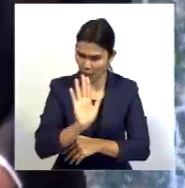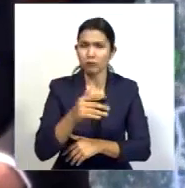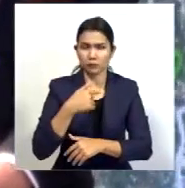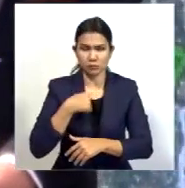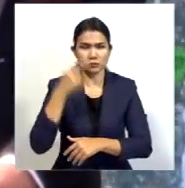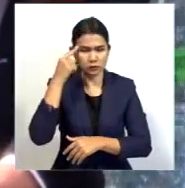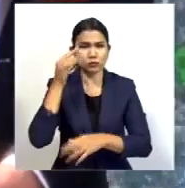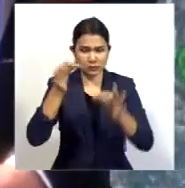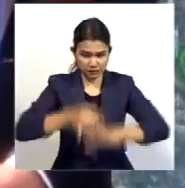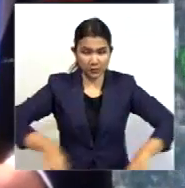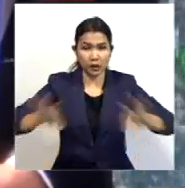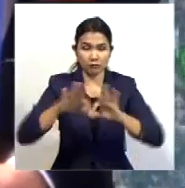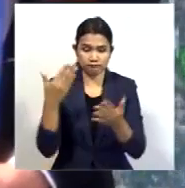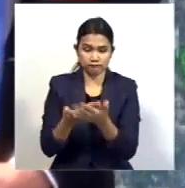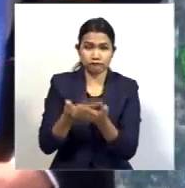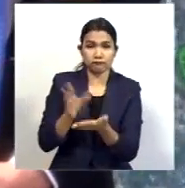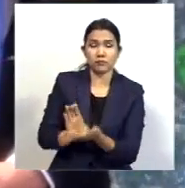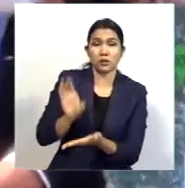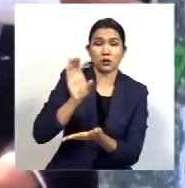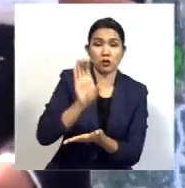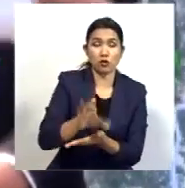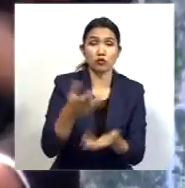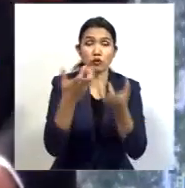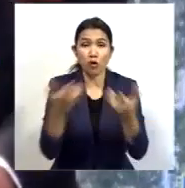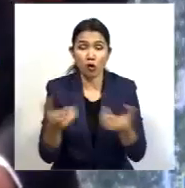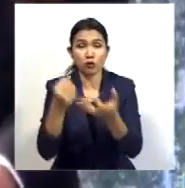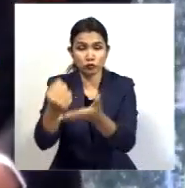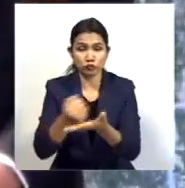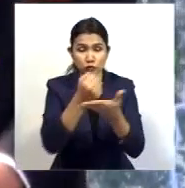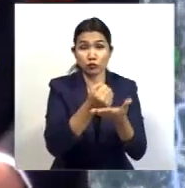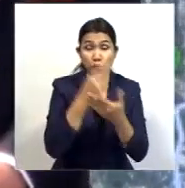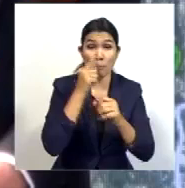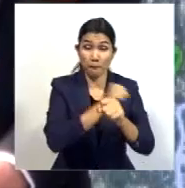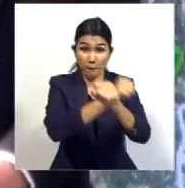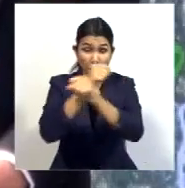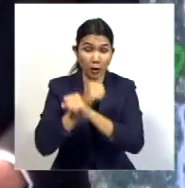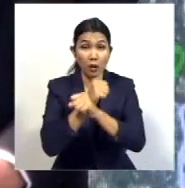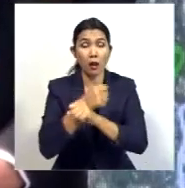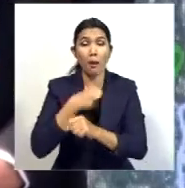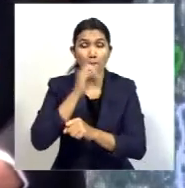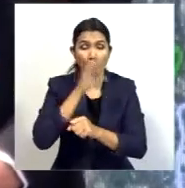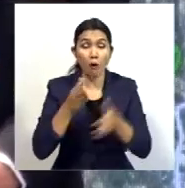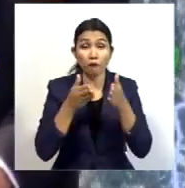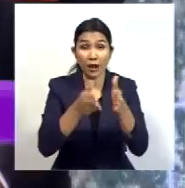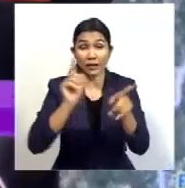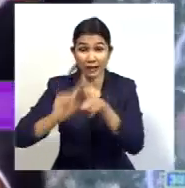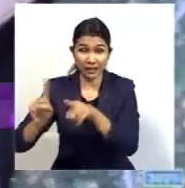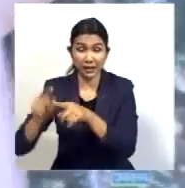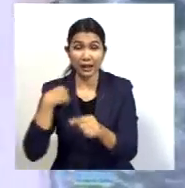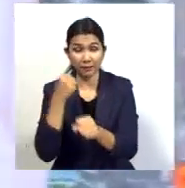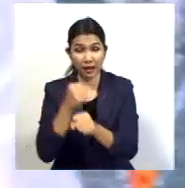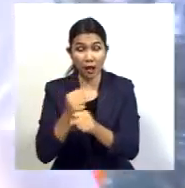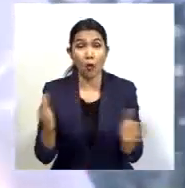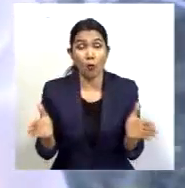ญโดยได้อนุมัติงบประมาณเพื่อจัดหาอุปกรณ์และมีมาตรการในการป้องกันและกำชับให้หน่วยงานที่เกี่ยวข้องทำง